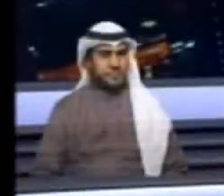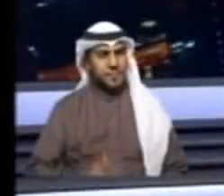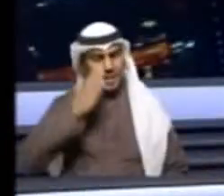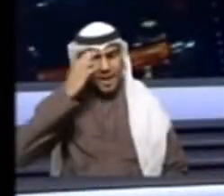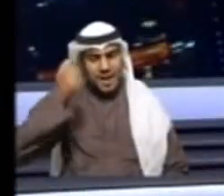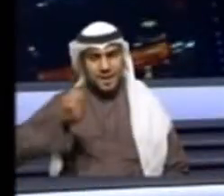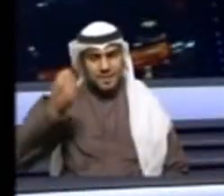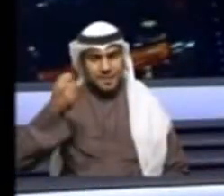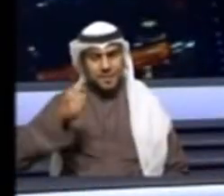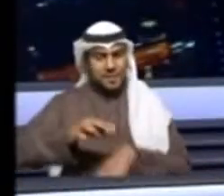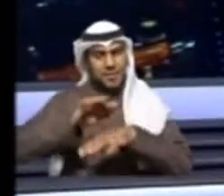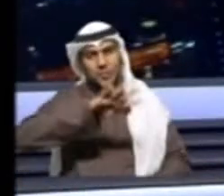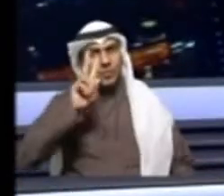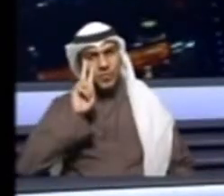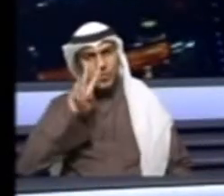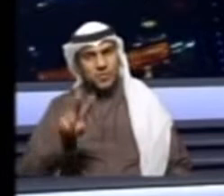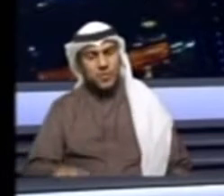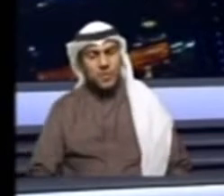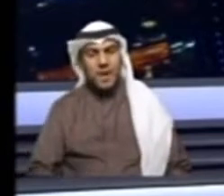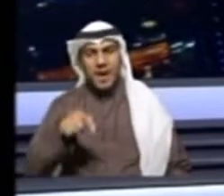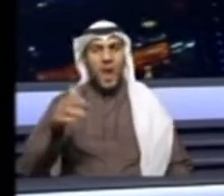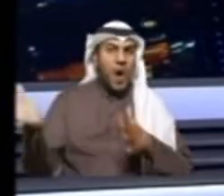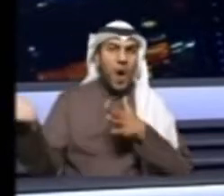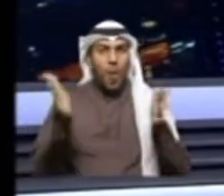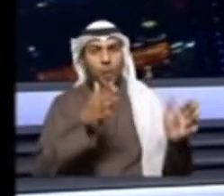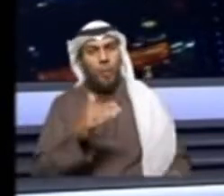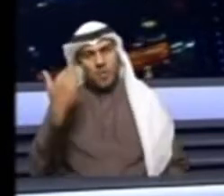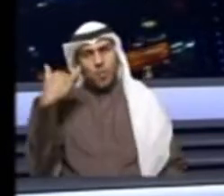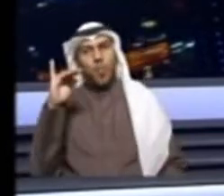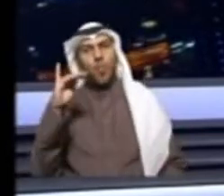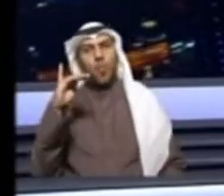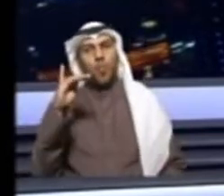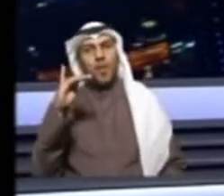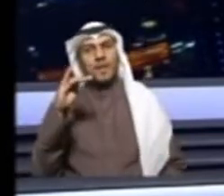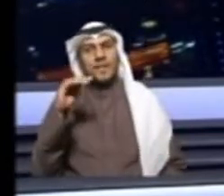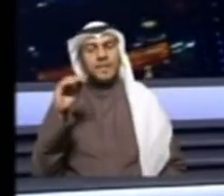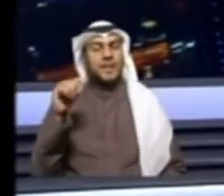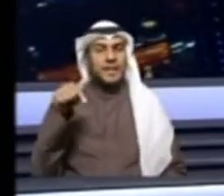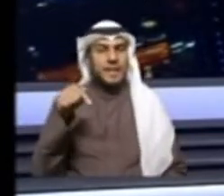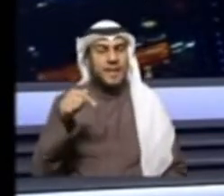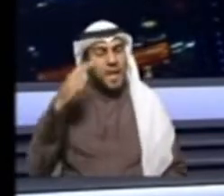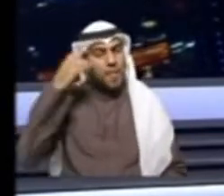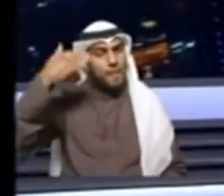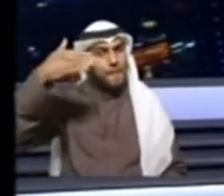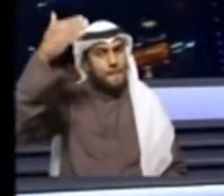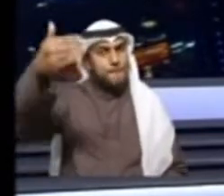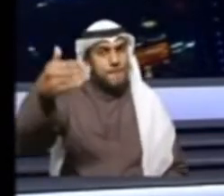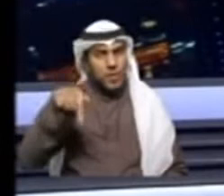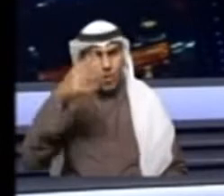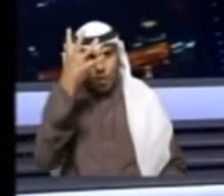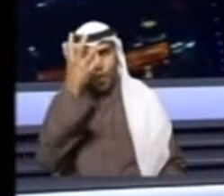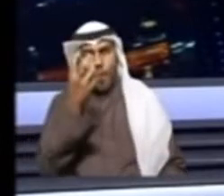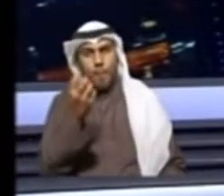السلام عليكم أعزائي المشاهدين. استمرت الأجواء المعتدلة نهارا وتستمر كذلك خلال الأيام المقبلة، ولكن الليلة في